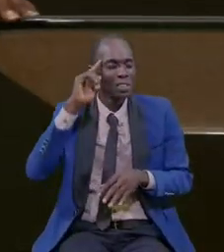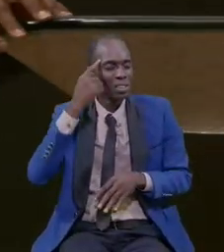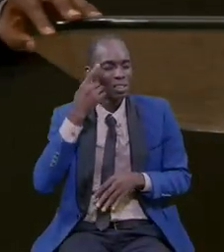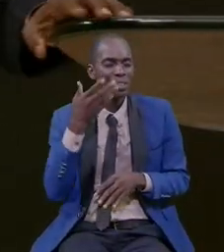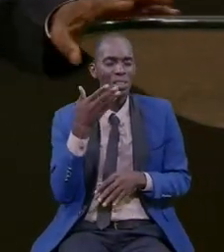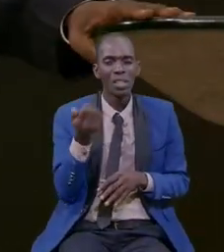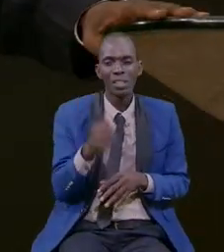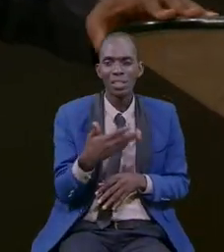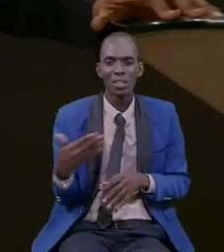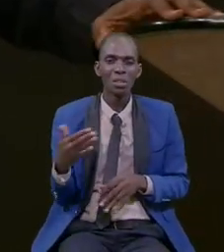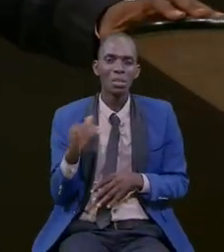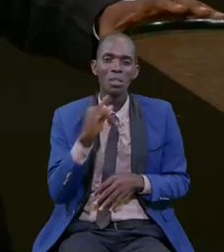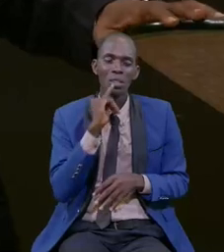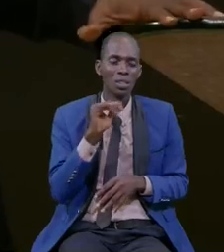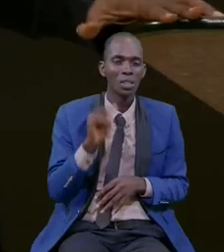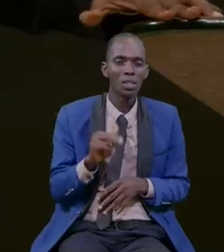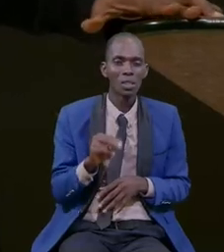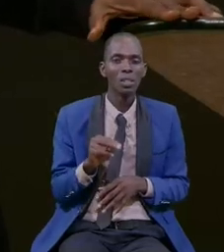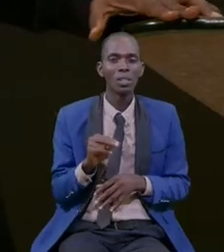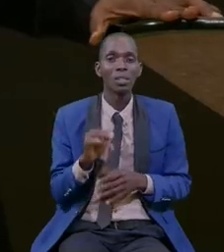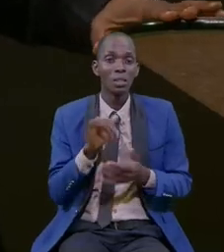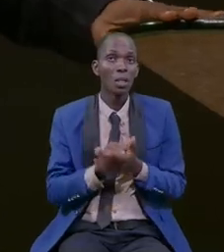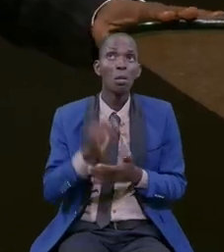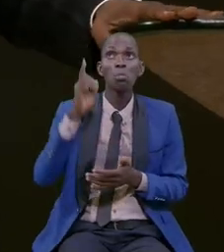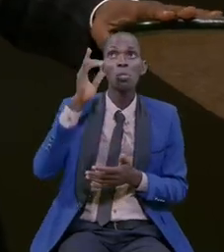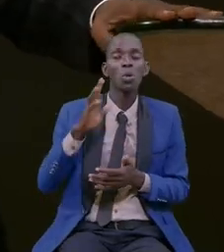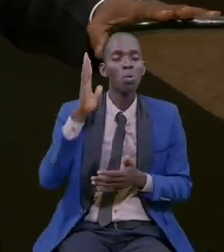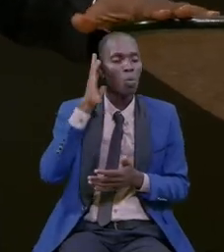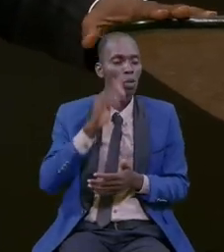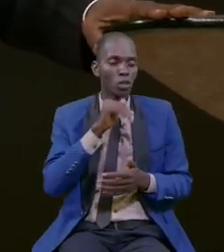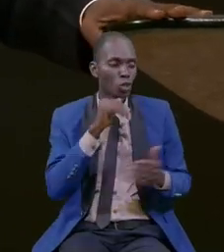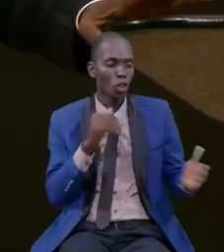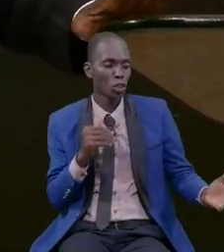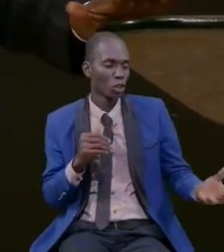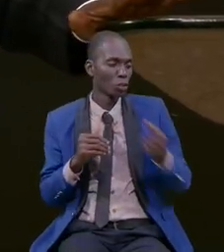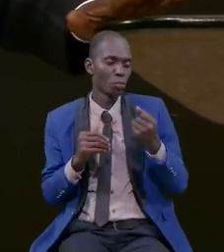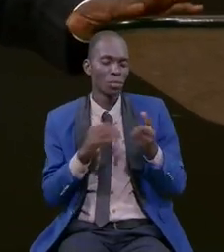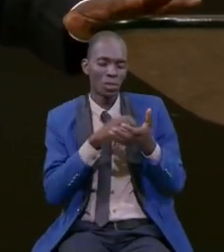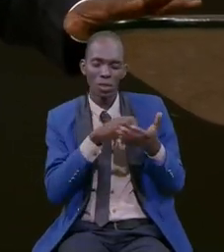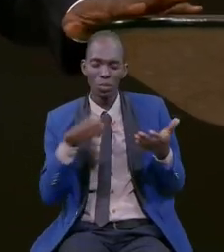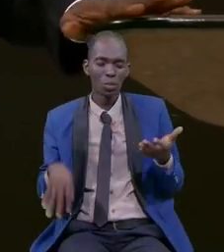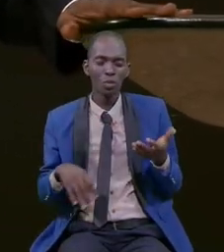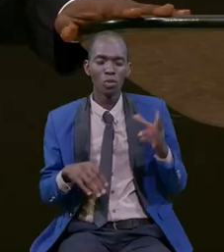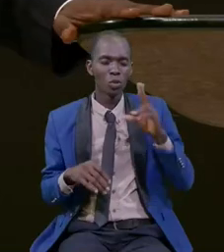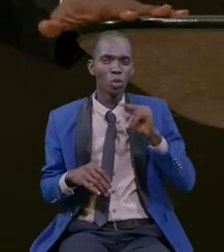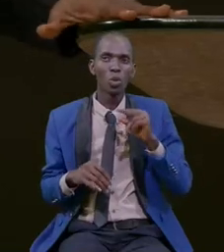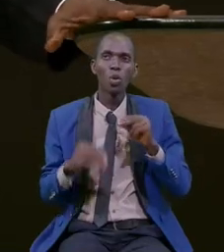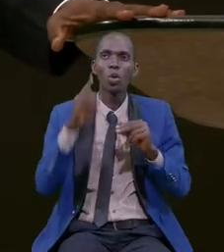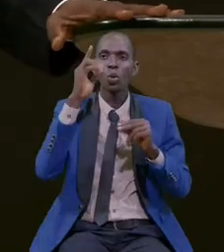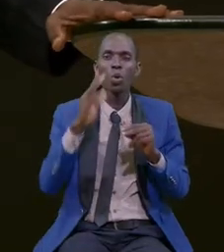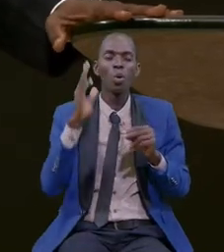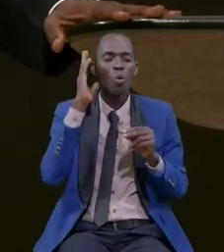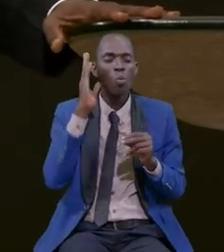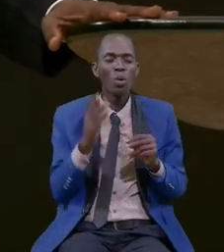Dieu peut exiger quelque chose de leur part que Dieu ne va pas juste prendre quelque chose de M Dieu va le dire